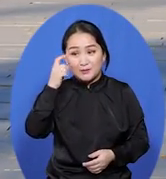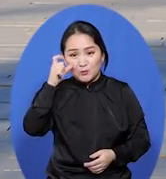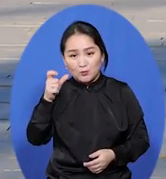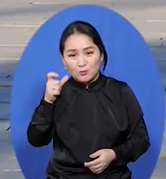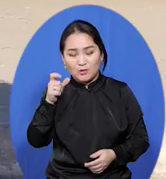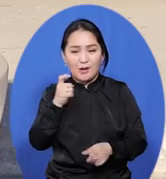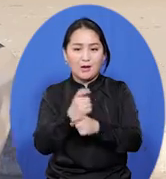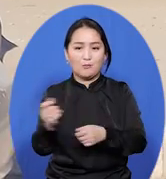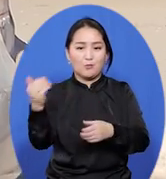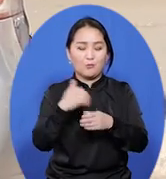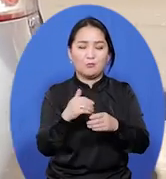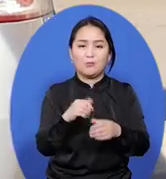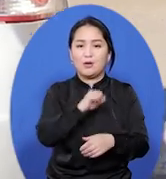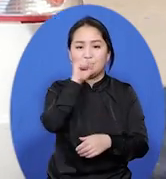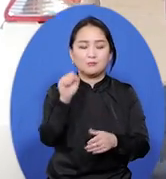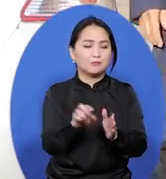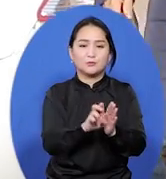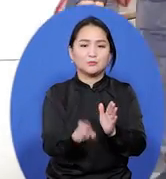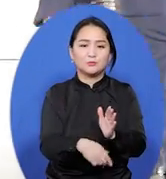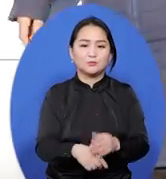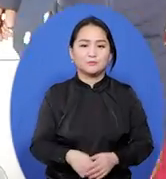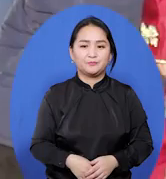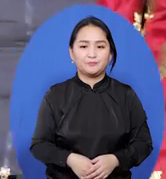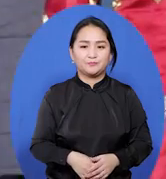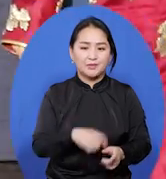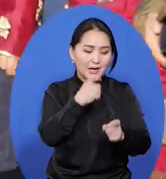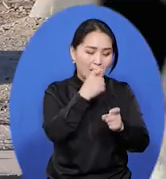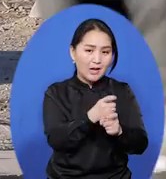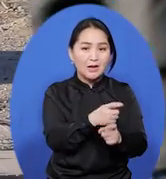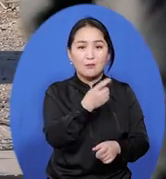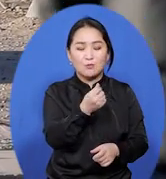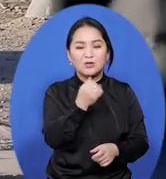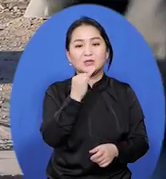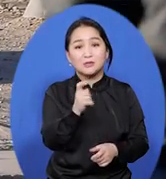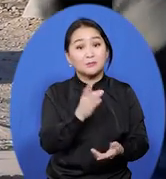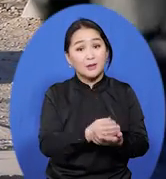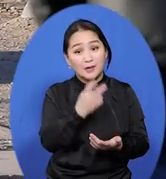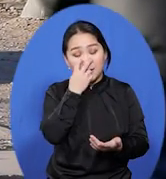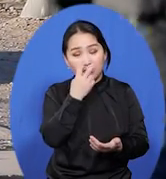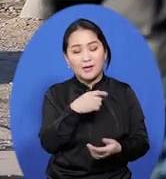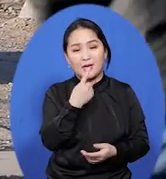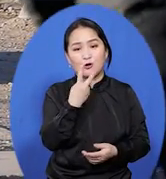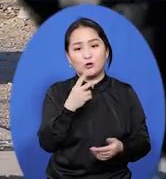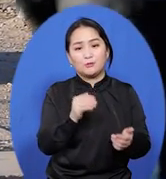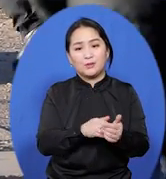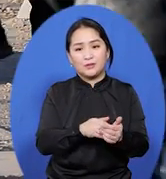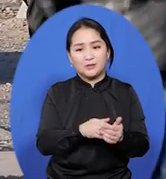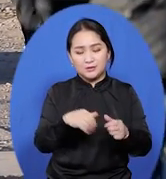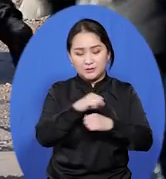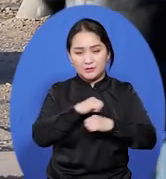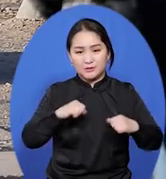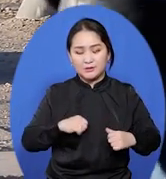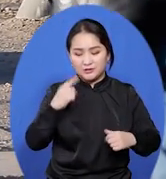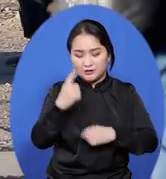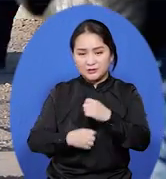хүн байгаа. Зоо энийг халамжт оруулчих гэдэг юм тийм асуудал байхгүй. Ер нь энэ халамжийн мөнгө ч нэлээ их байгаад байна гэдэг юм л. Одоо тэр 12000 гараа иргэн